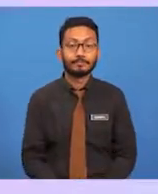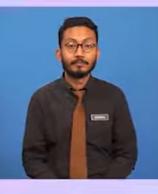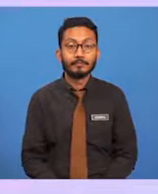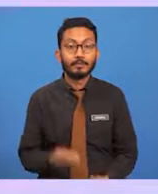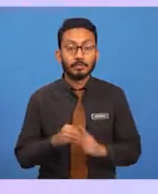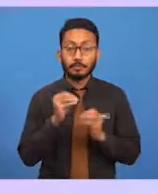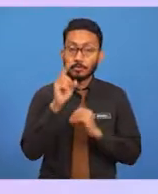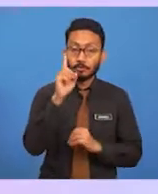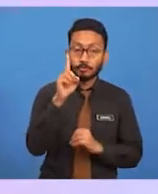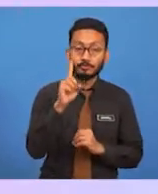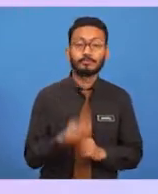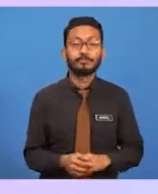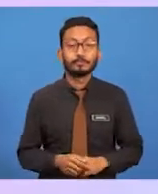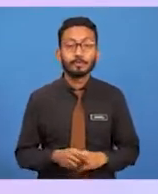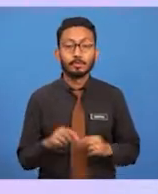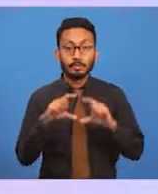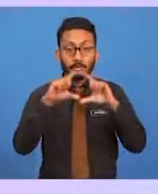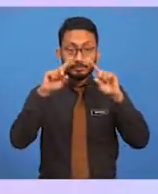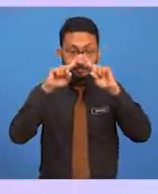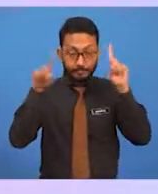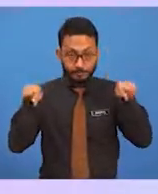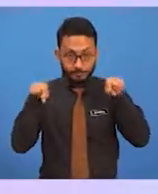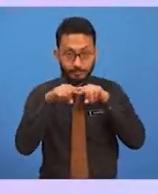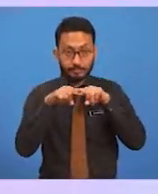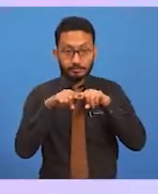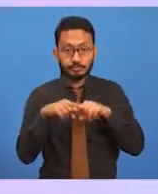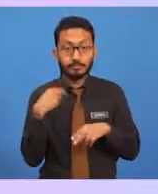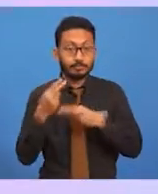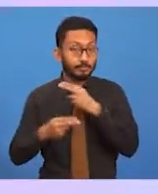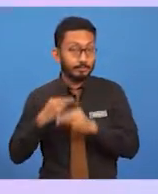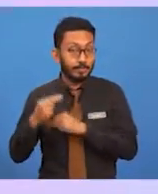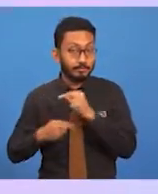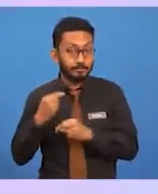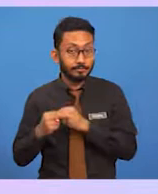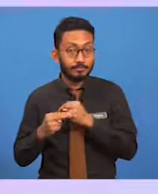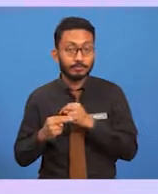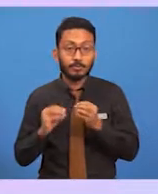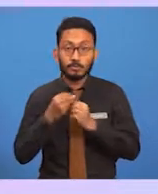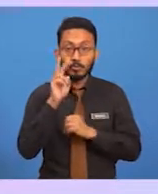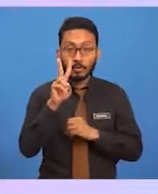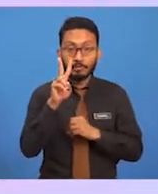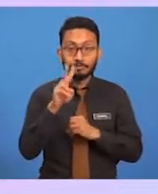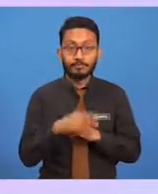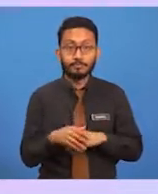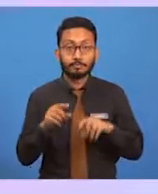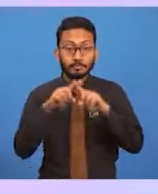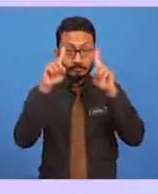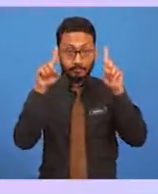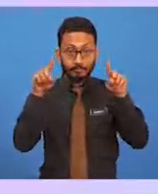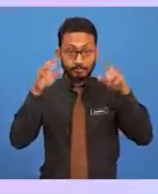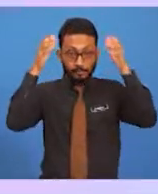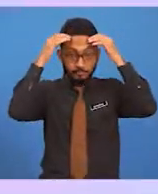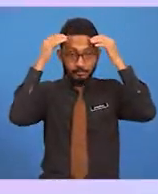pertama, kad perniagaan atau business card. Kedua, letterhead atau